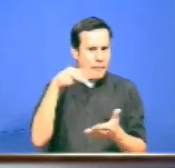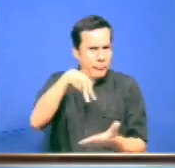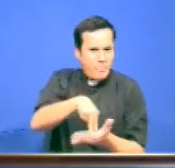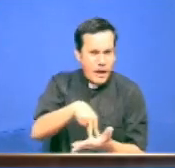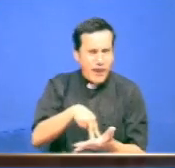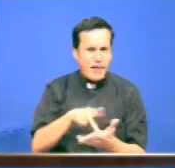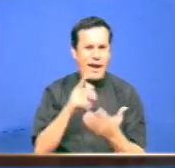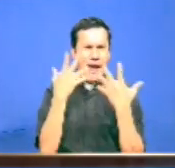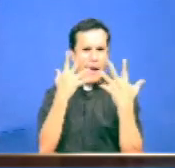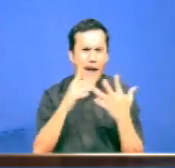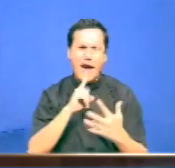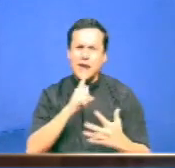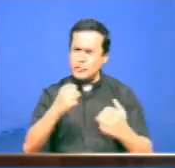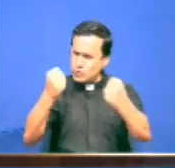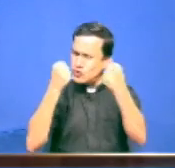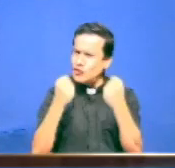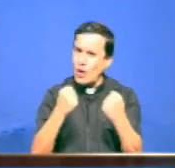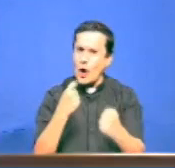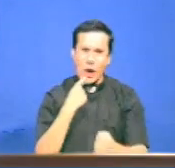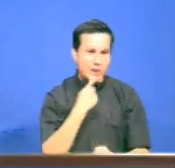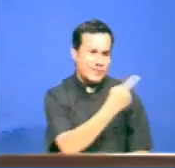Akapaza sauti yake akawaambia,